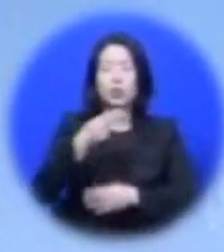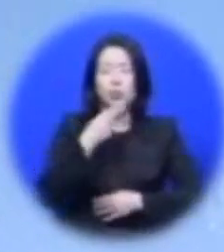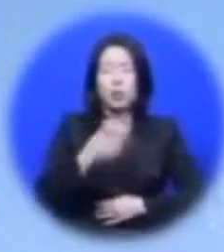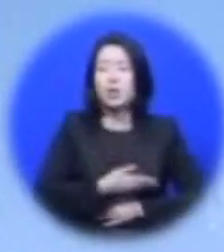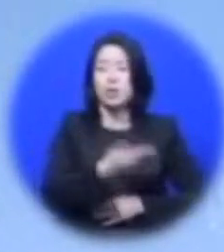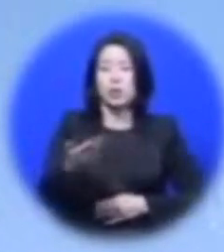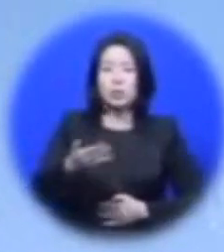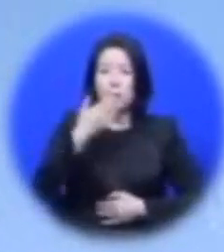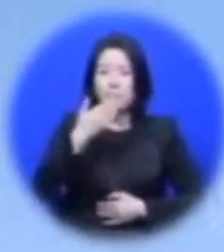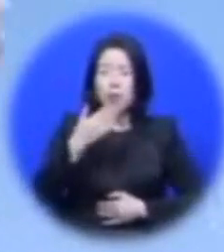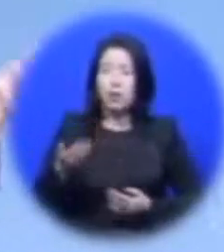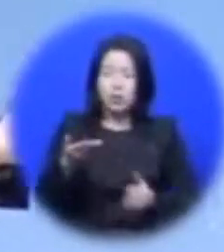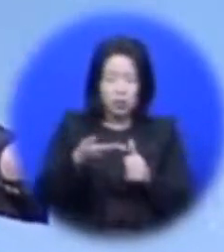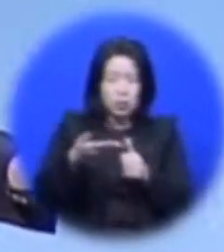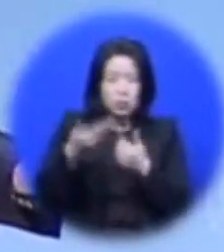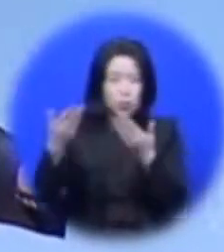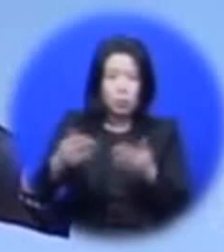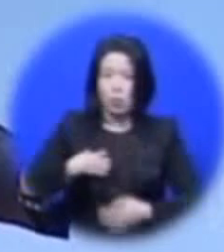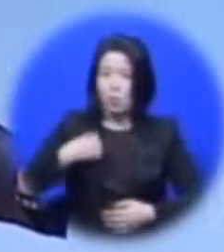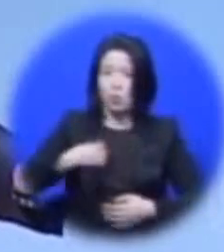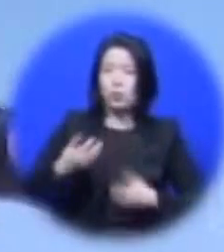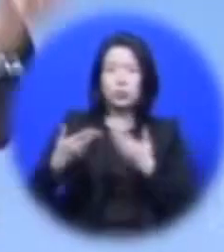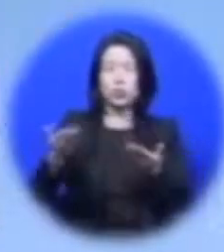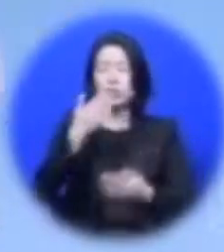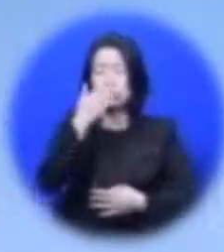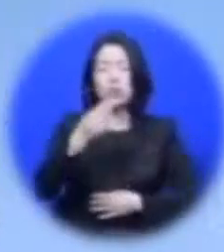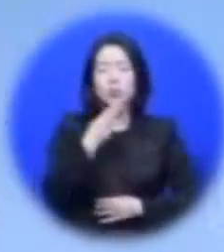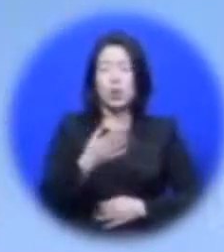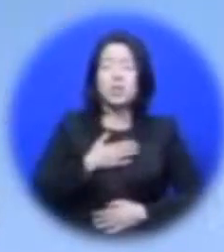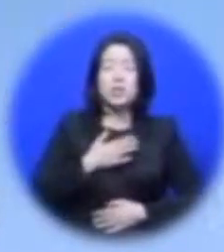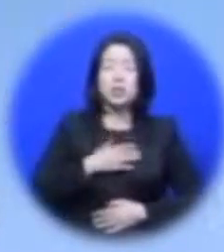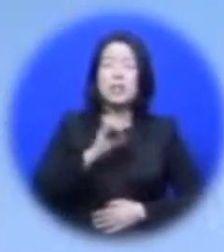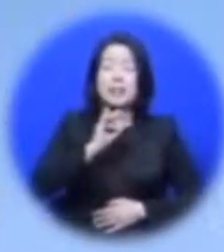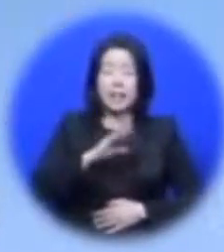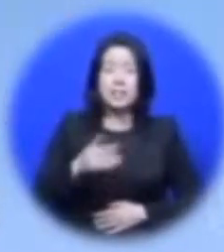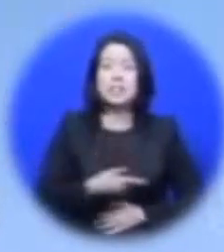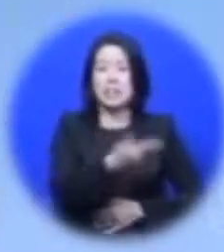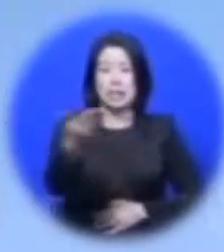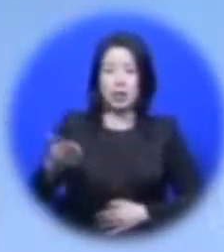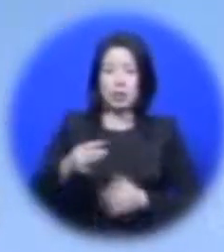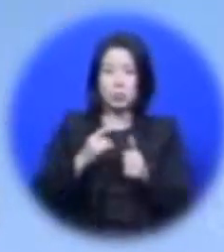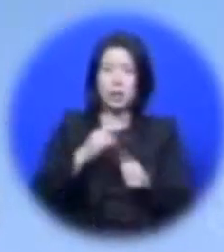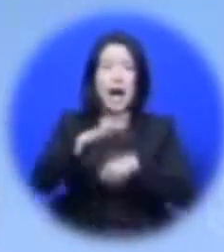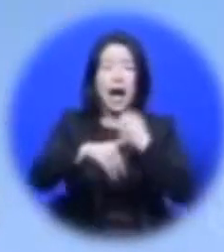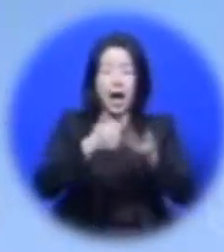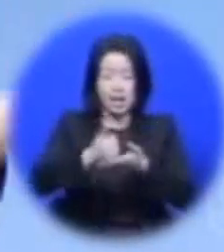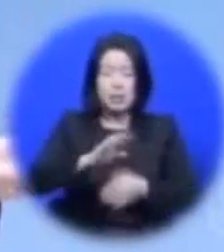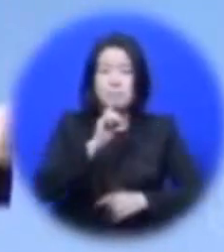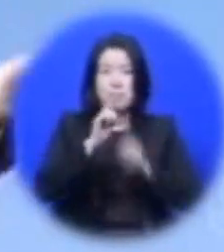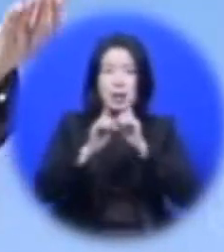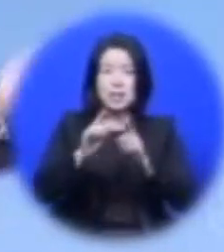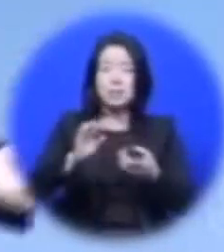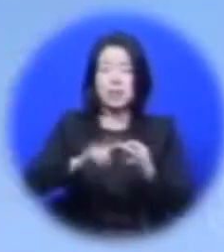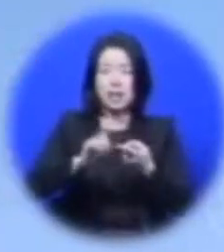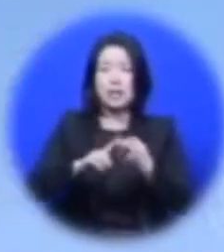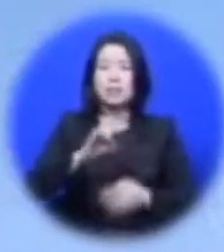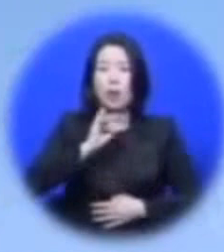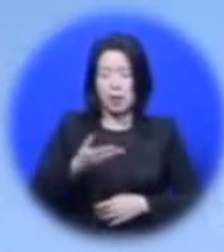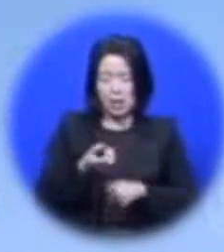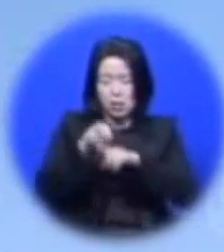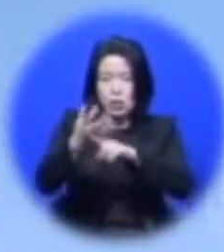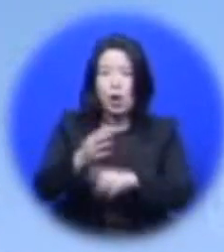여러분들에게 먹을 음식도 옷도 줄 수도 없습니다. 저는 단지 여러분들에게 하나님의 말씀에 대해서만 전할 수밖에